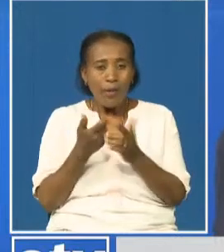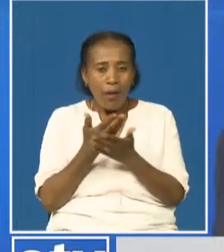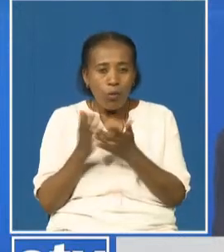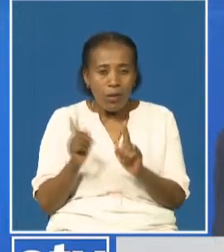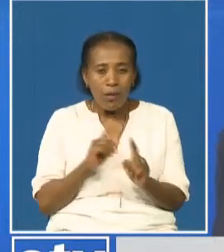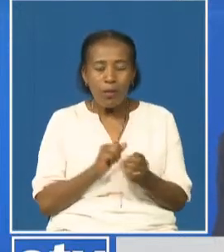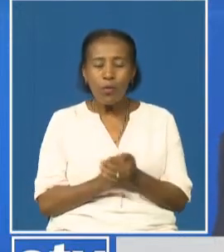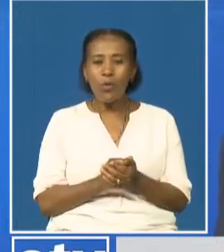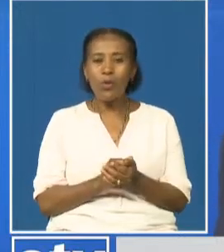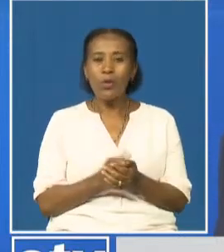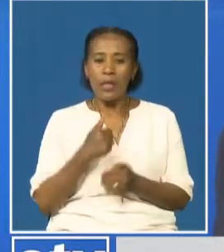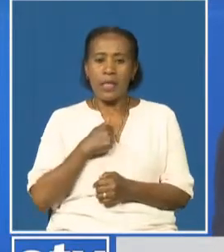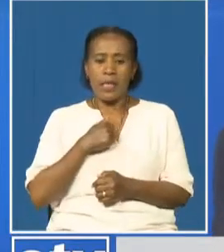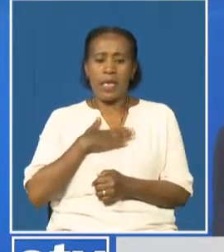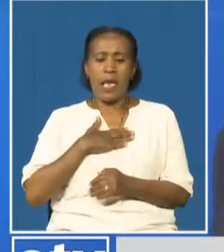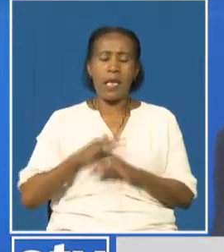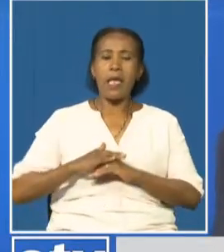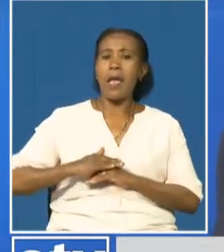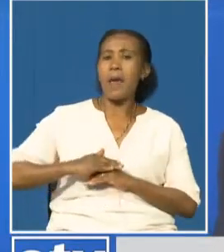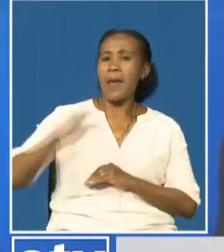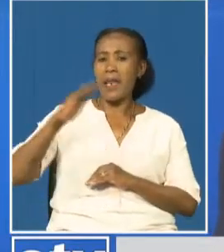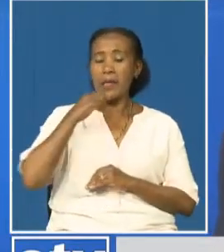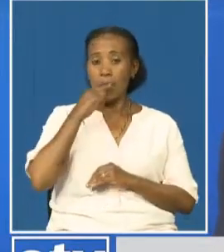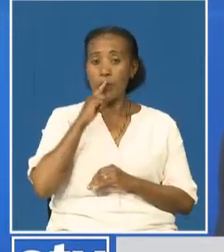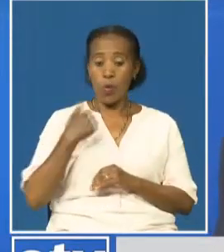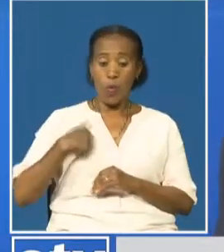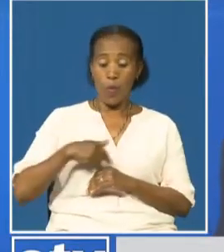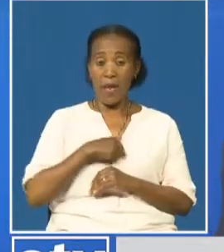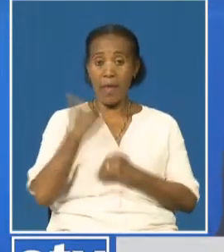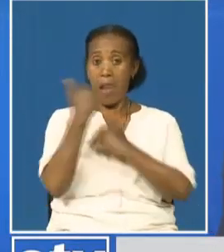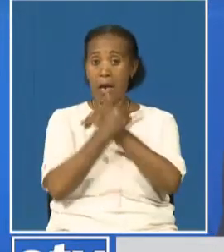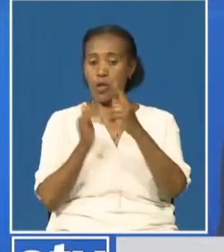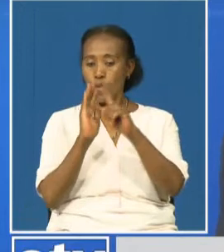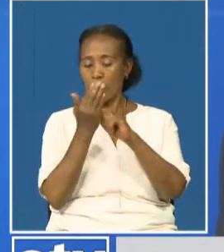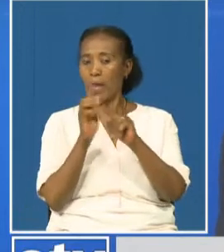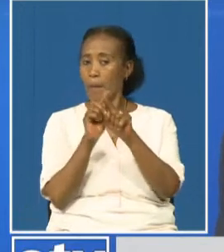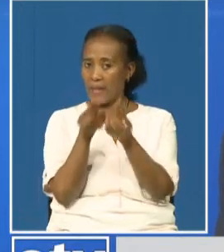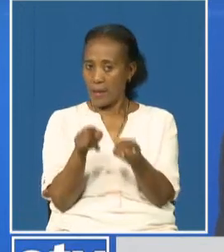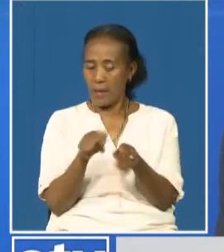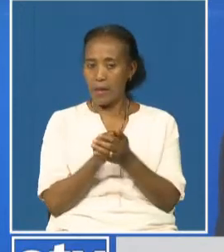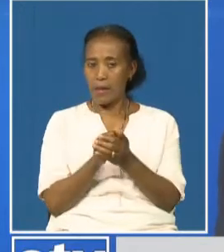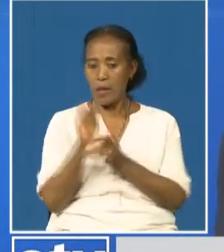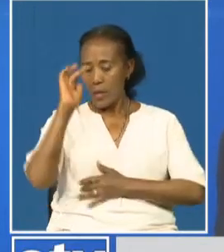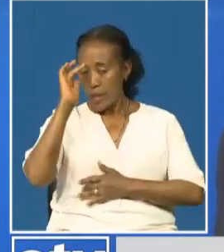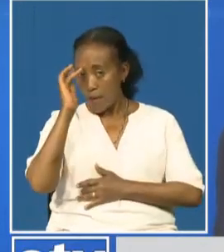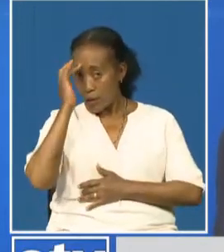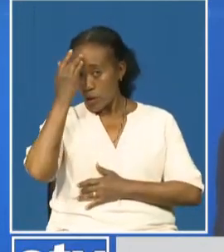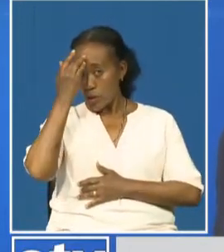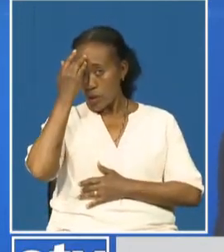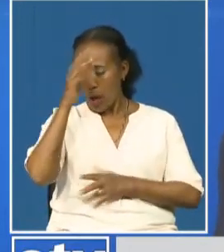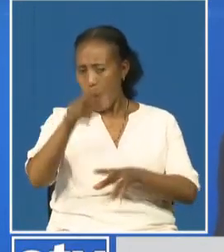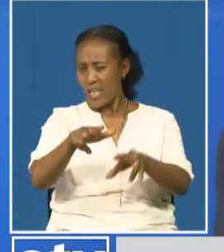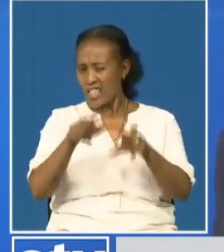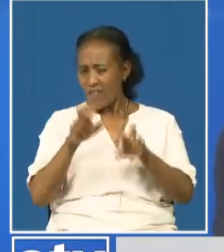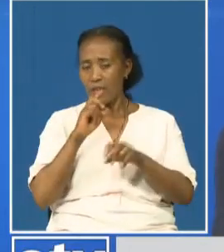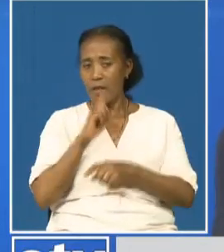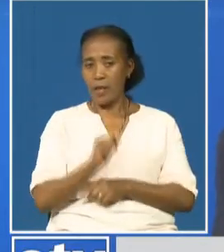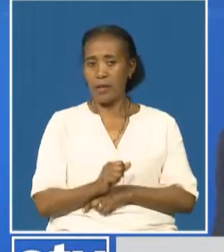ሁለተኛው እኔ የበለጠ የምለው ግን በእኛ ሀገር ሁኔታ በተለይ የበሽታውን